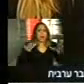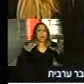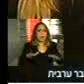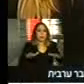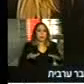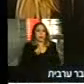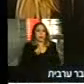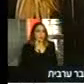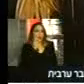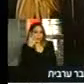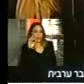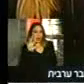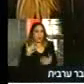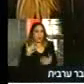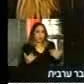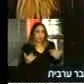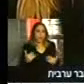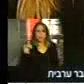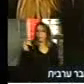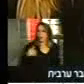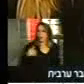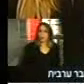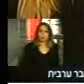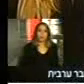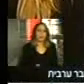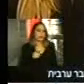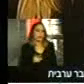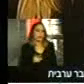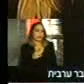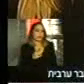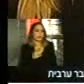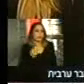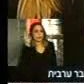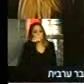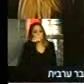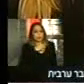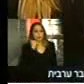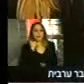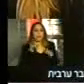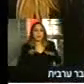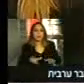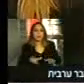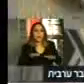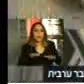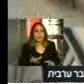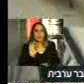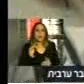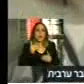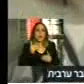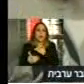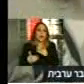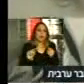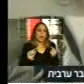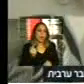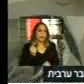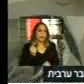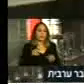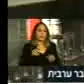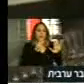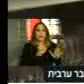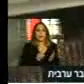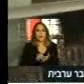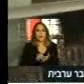כן, נכון. הוא נחשף לפן המוסלמי שלו במיוחד אחרי אירועי ספטמבר 11, כשבעצם אז הוא